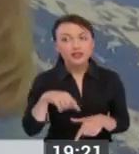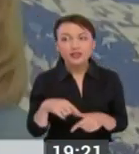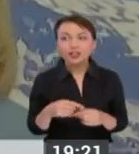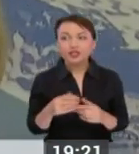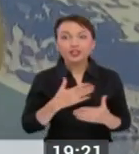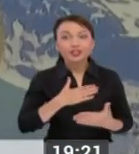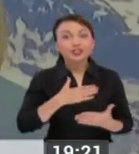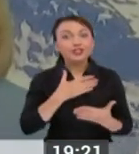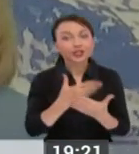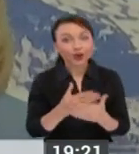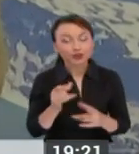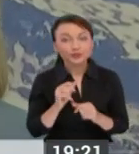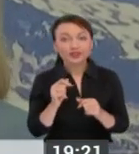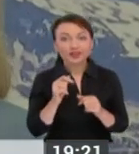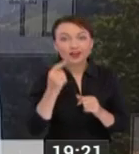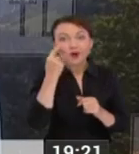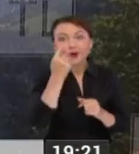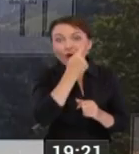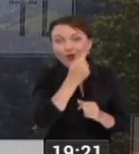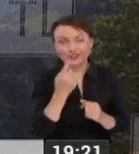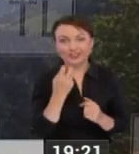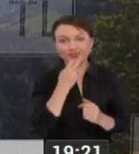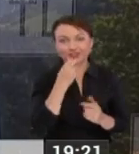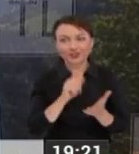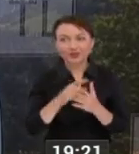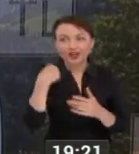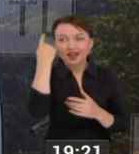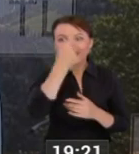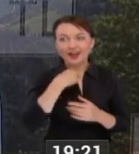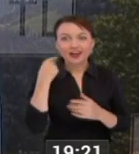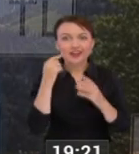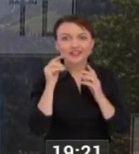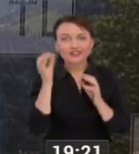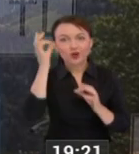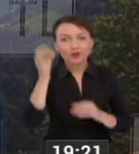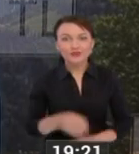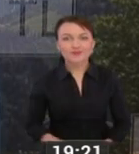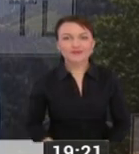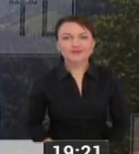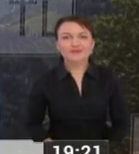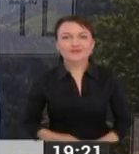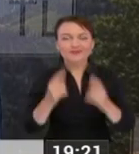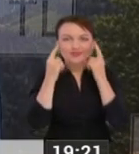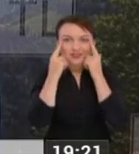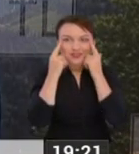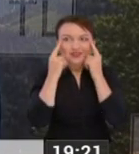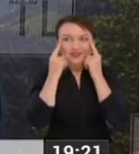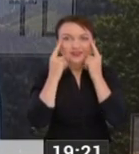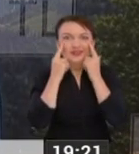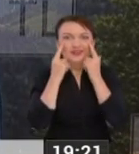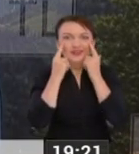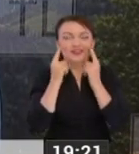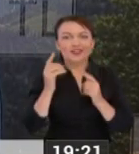кутиків губ. Сміятися мають очі. Чоловік рівне лице, у нього починають очі улыбатися, починає працювати от тут